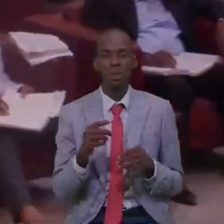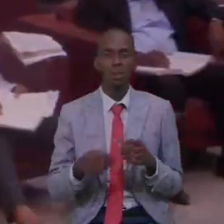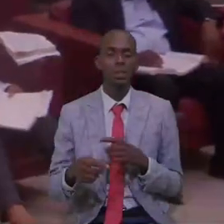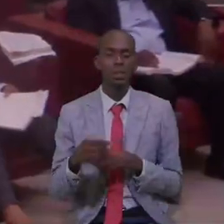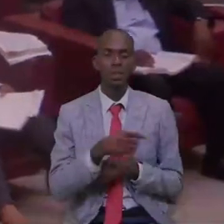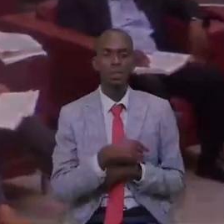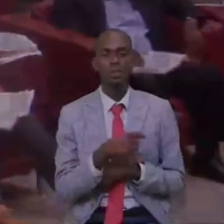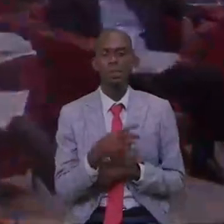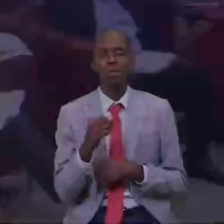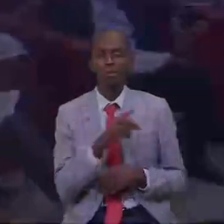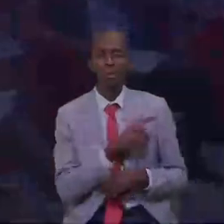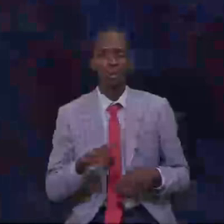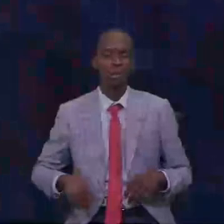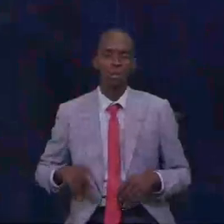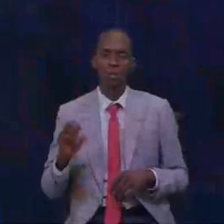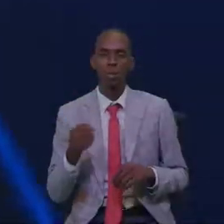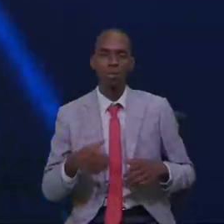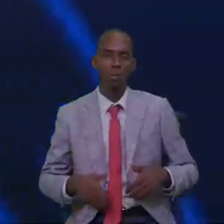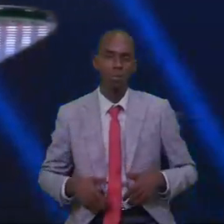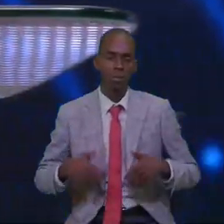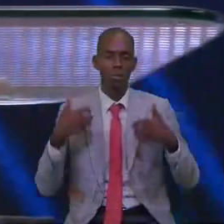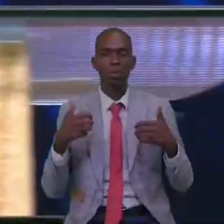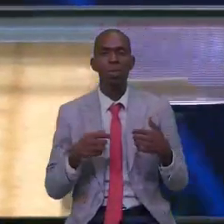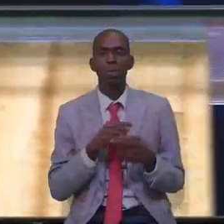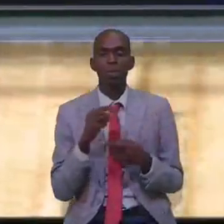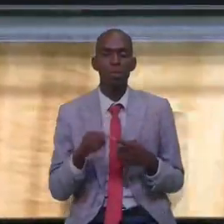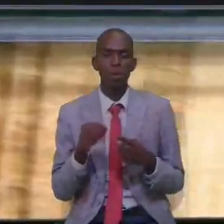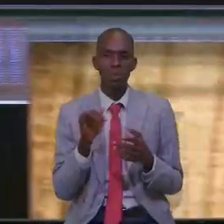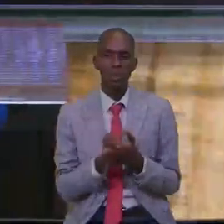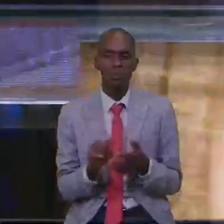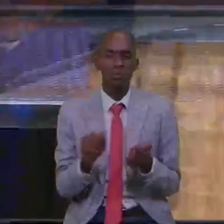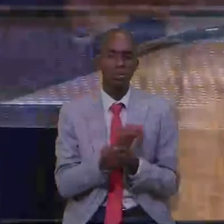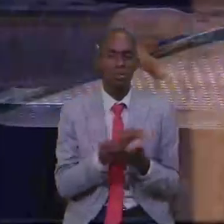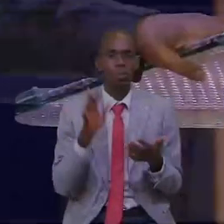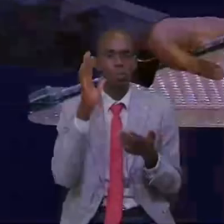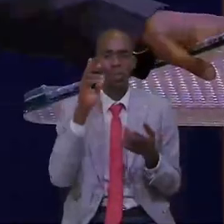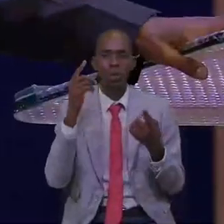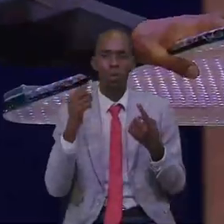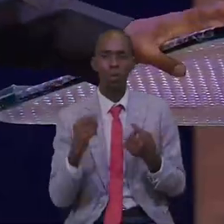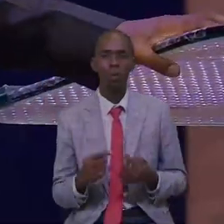C'est le jour dont nous parlons, le jour du Seigneur, où la dévastation aura lieu,